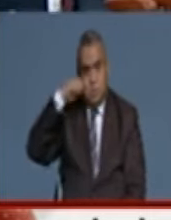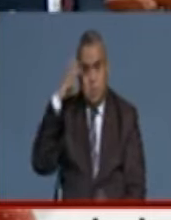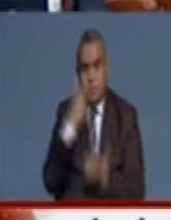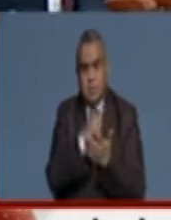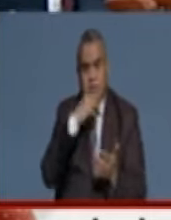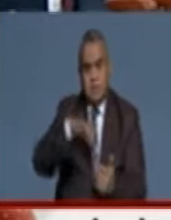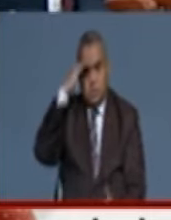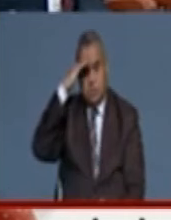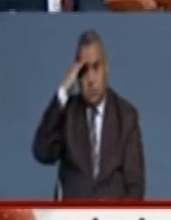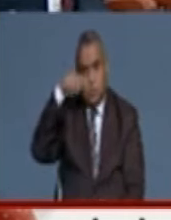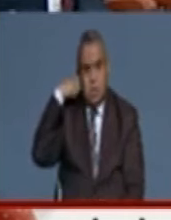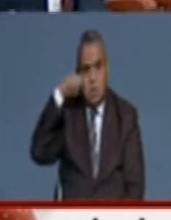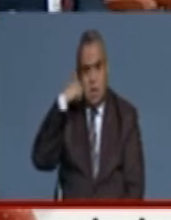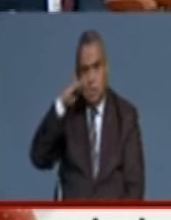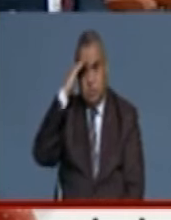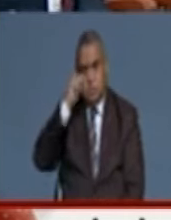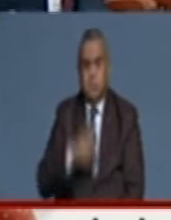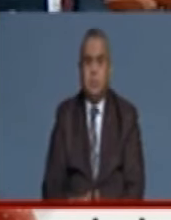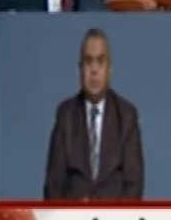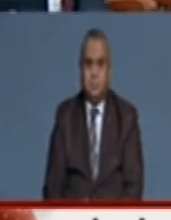شكرا جزيلا.